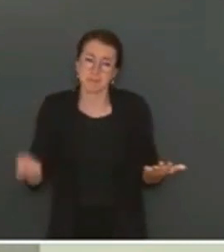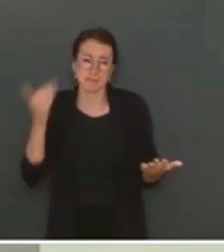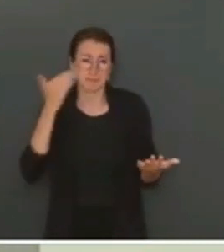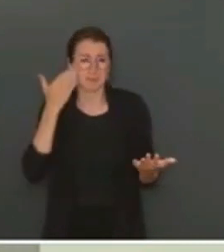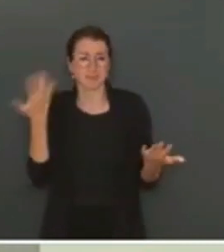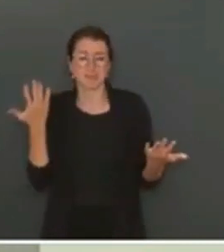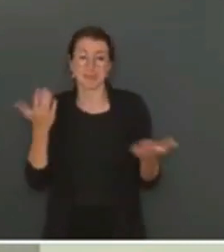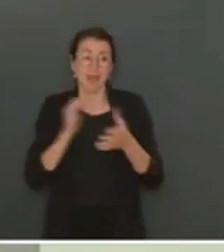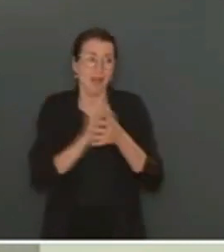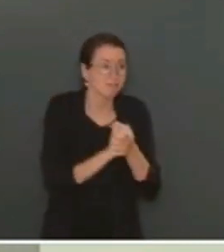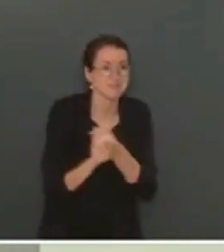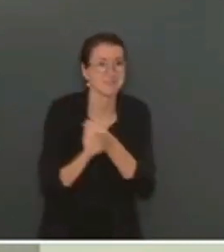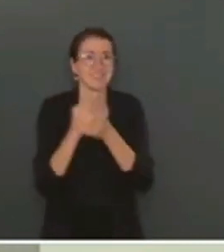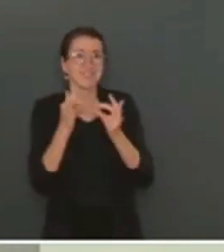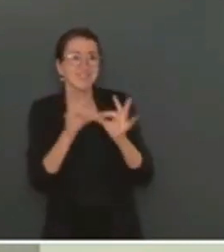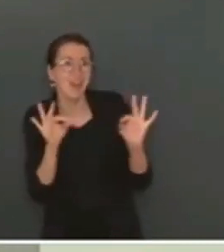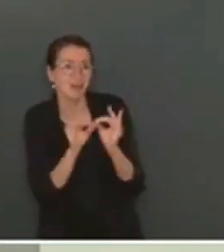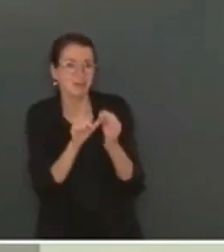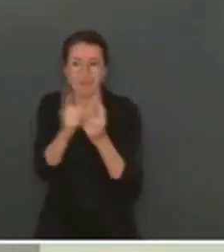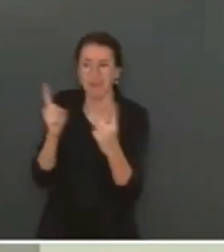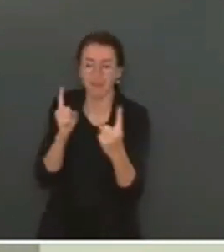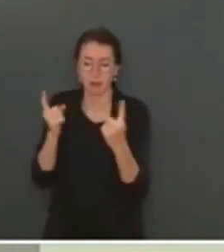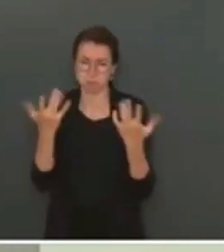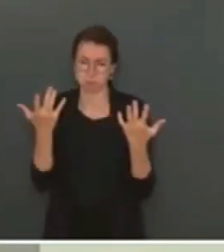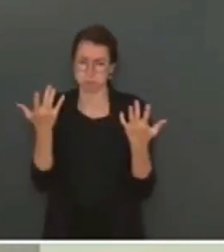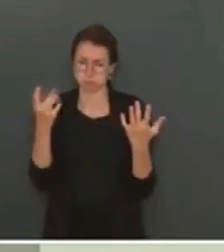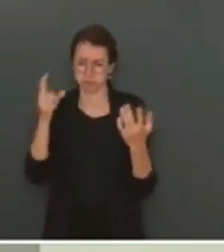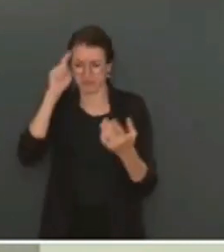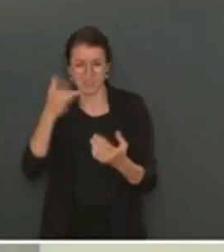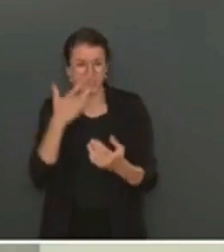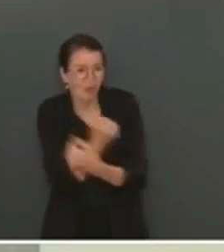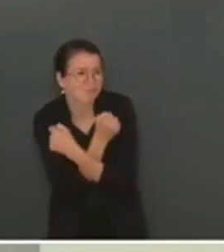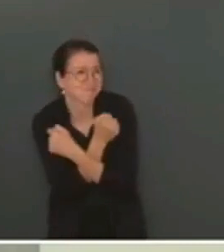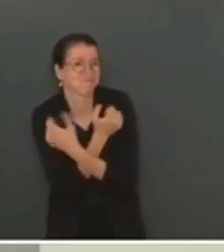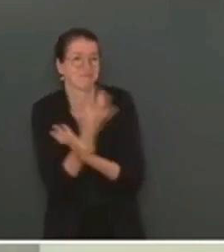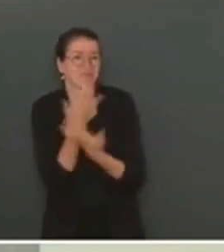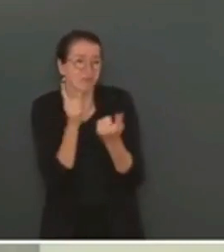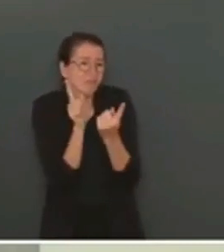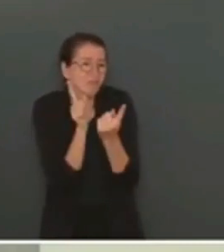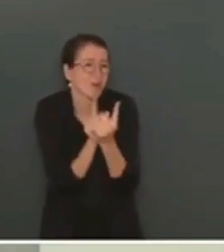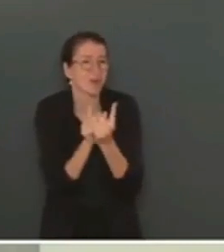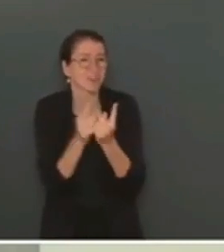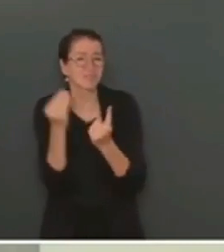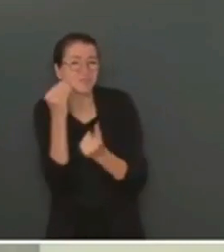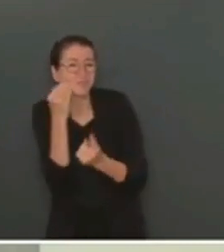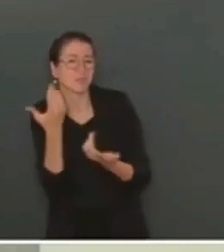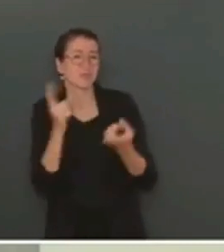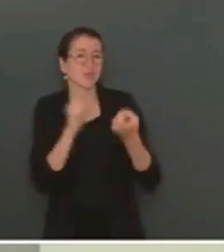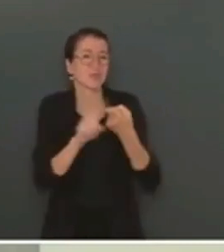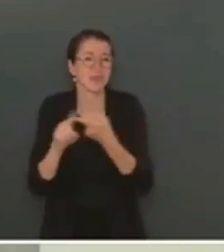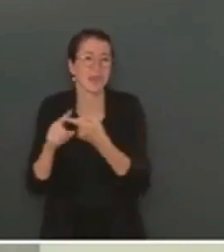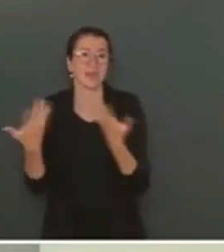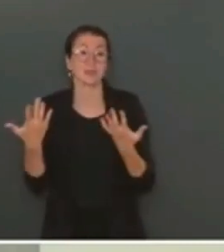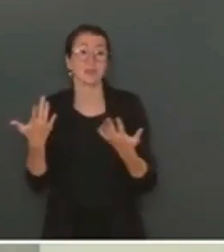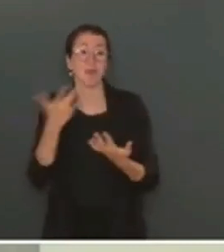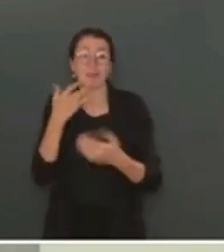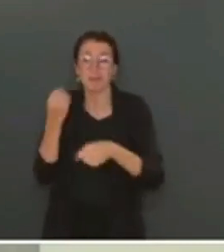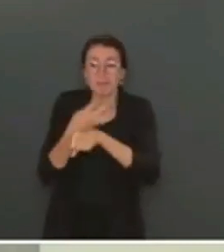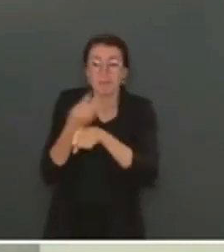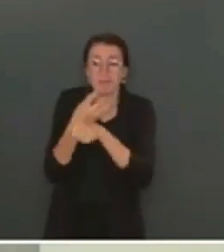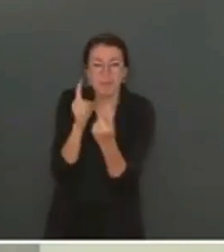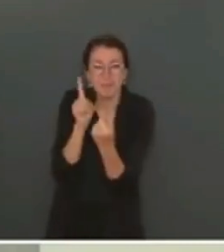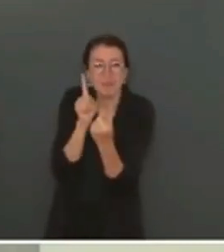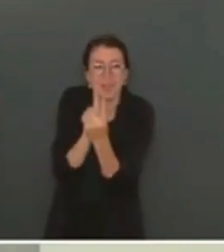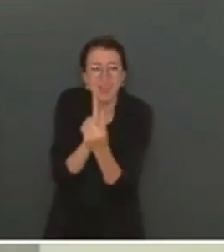On a envie de s'embrasser, de se prendre dans les bras. On a parfois aussi envie de discuter ensemble sans respecter les